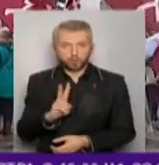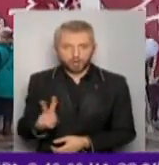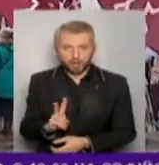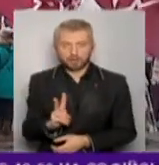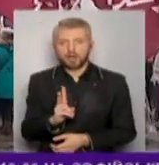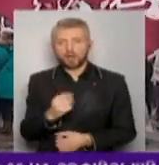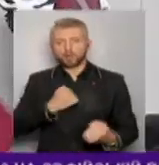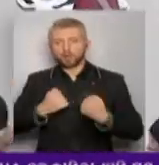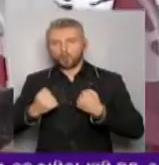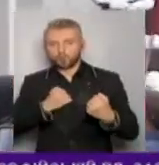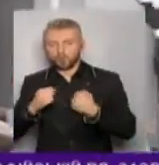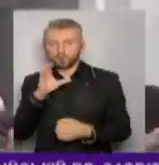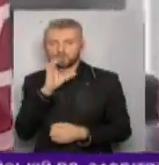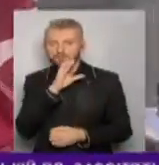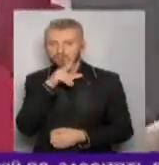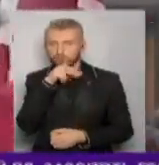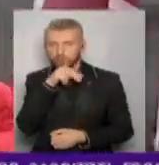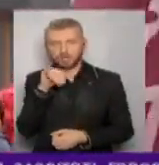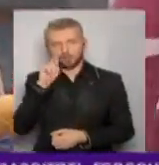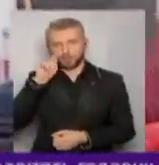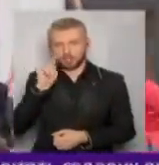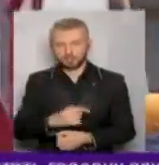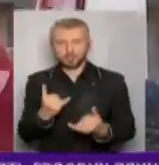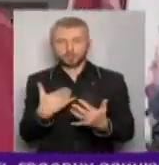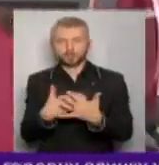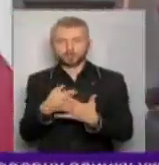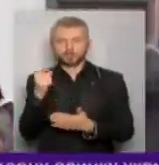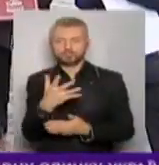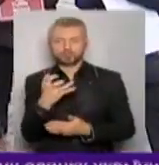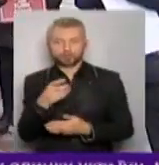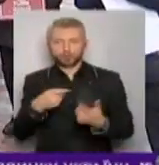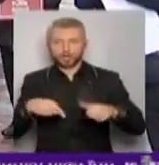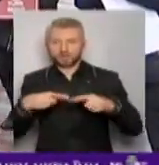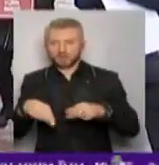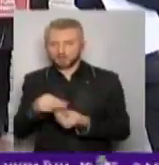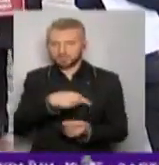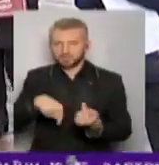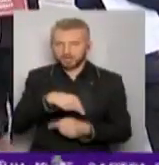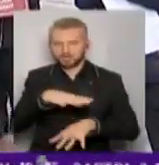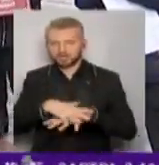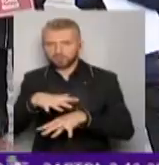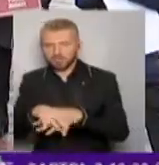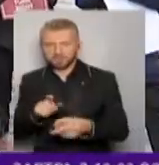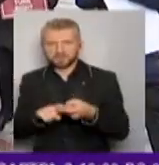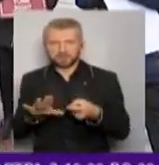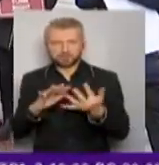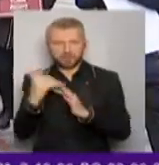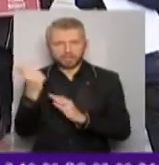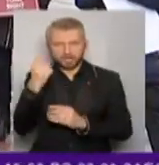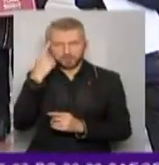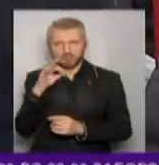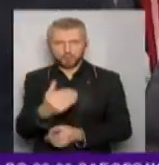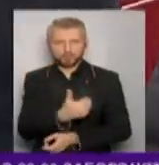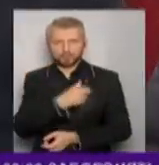Північній Кореї та в Україні. Сьогодні близько 1500 організацій, підприємців, банків і незалежних аграріїв заявили про